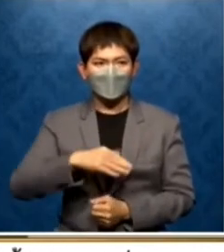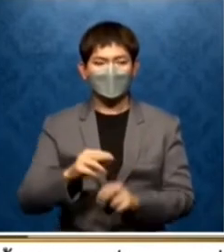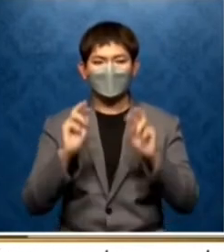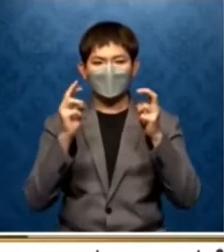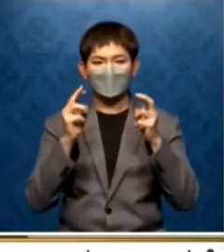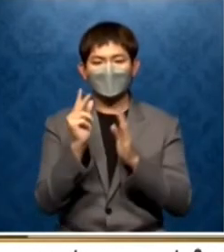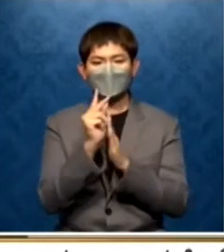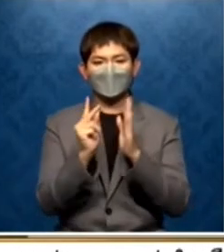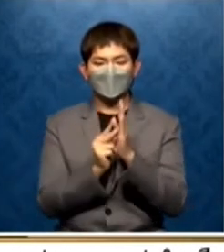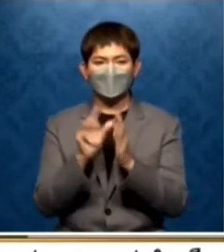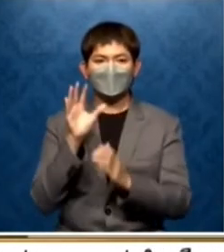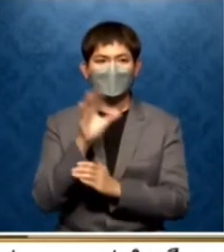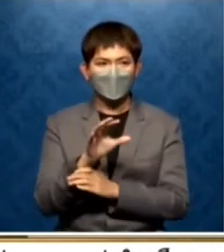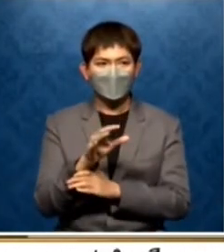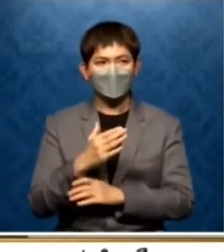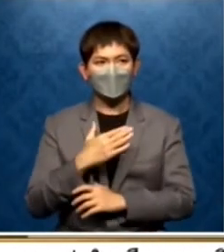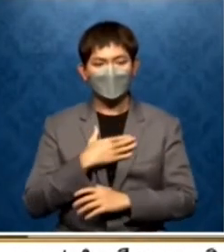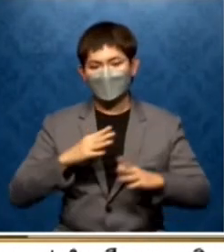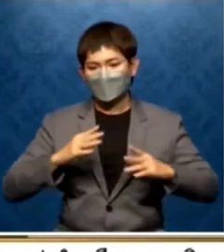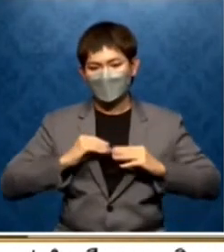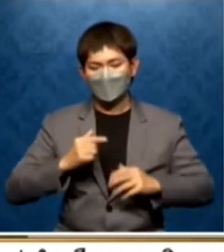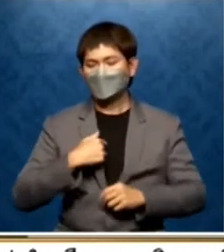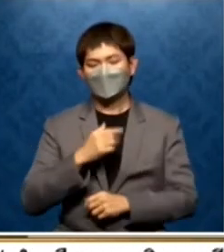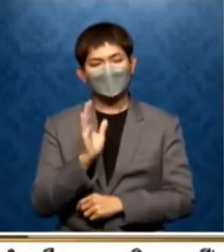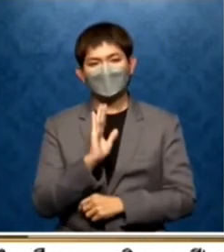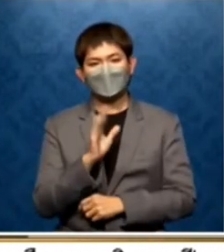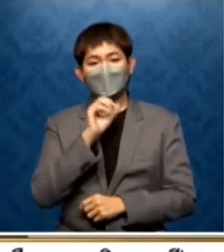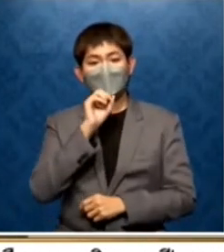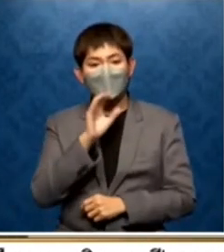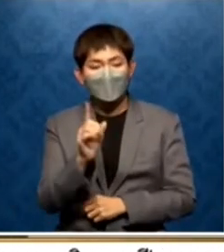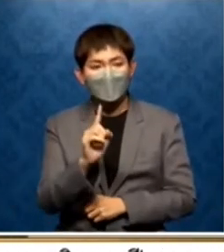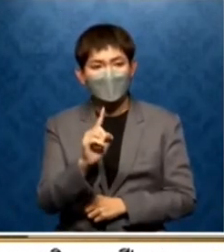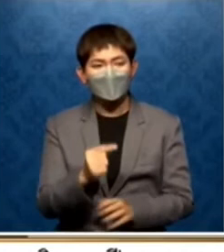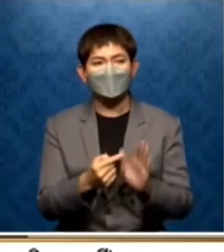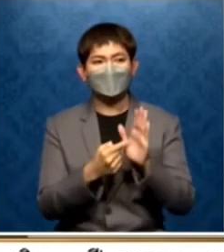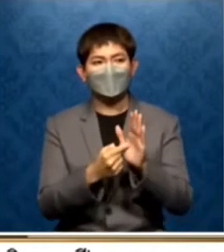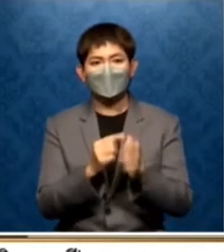ายบังคับเราไม่สามารถปฏิเสธได้ว่าเขาบอกว่ากรณี